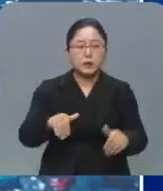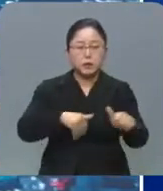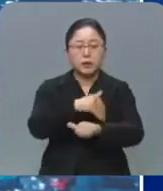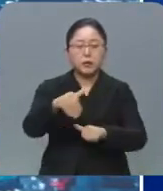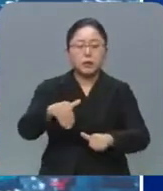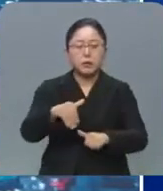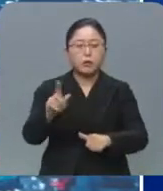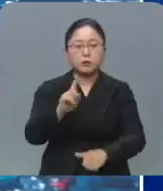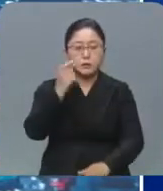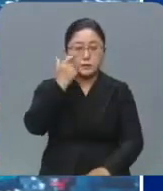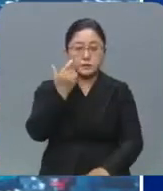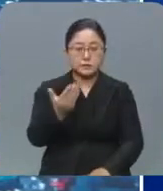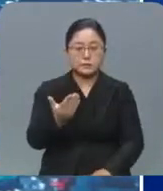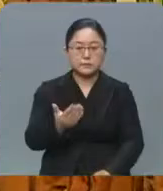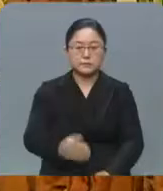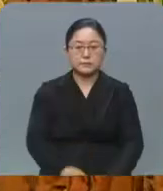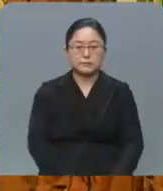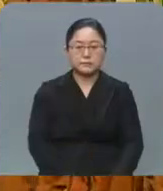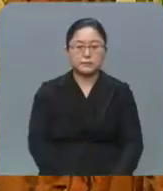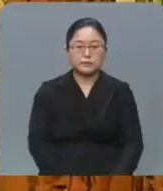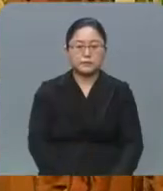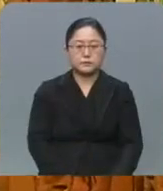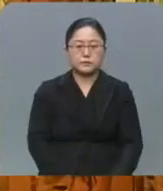현장의 분위기 전해주시죠.